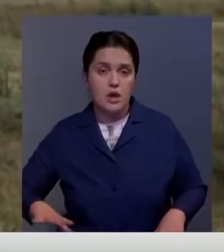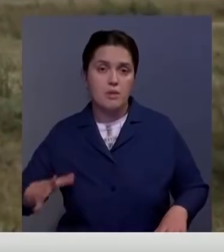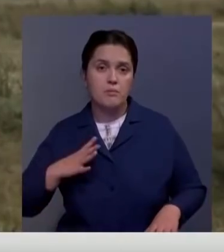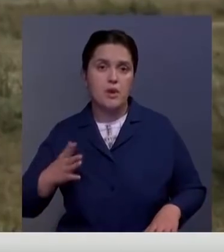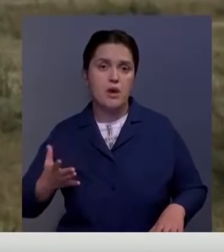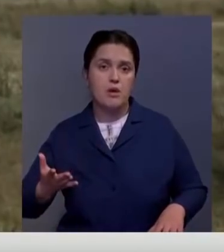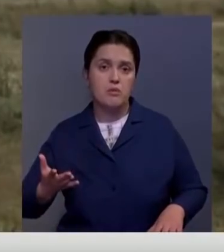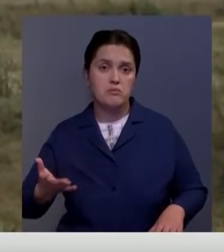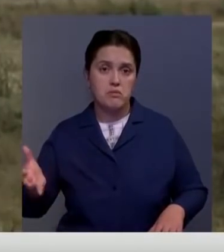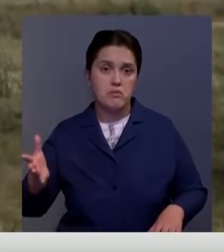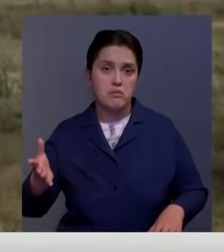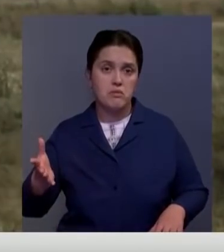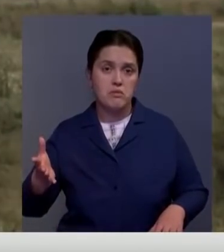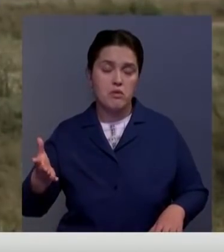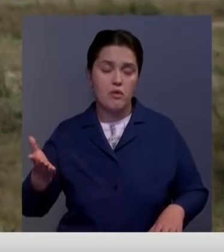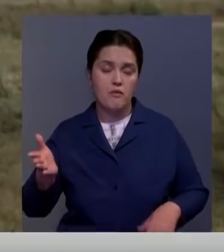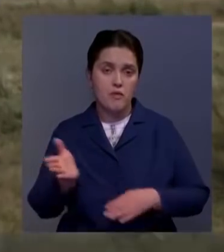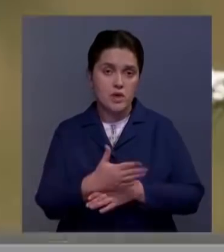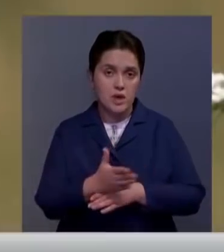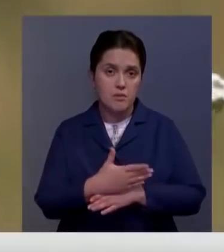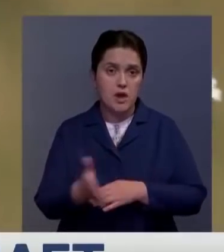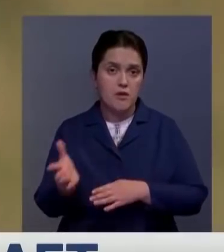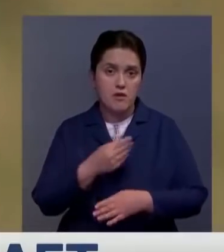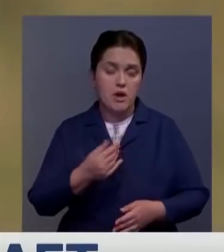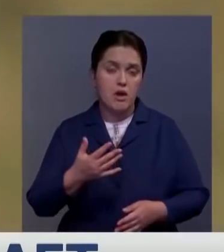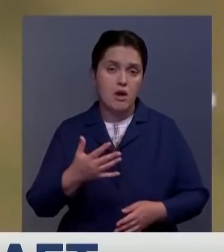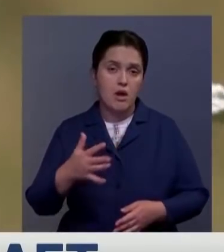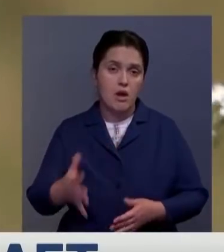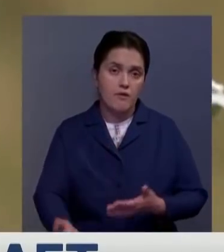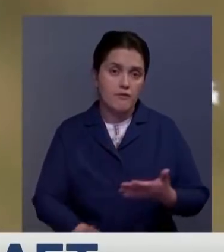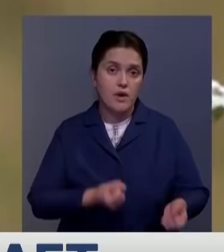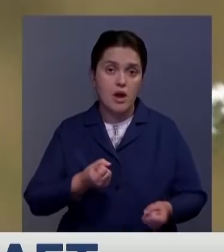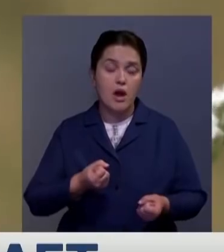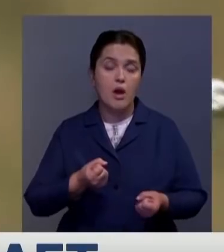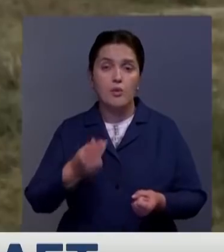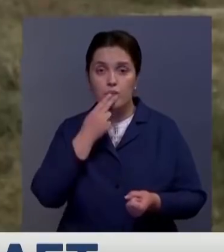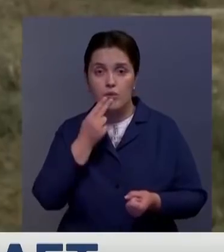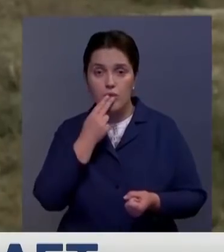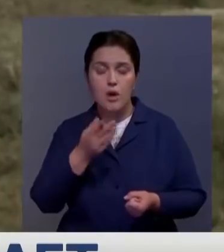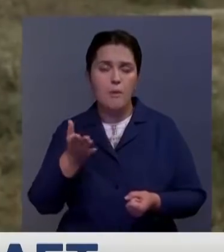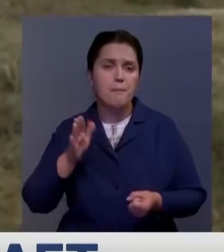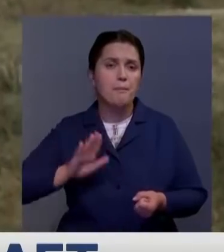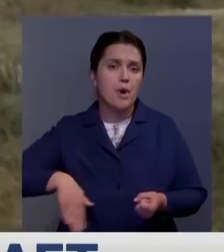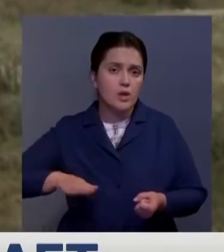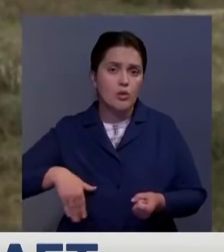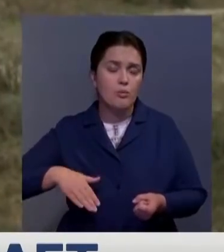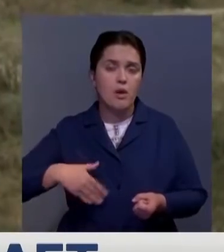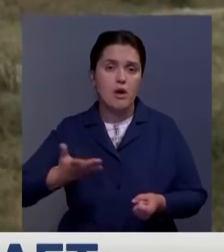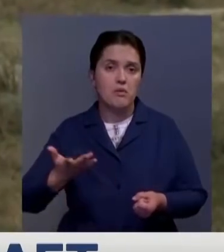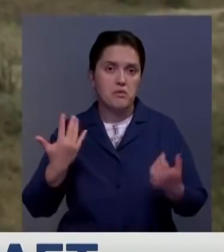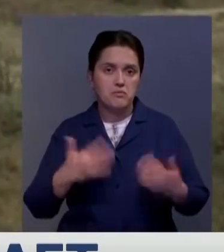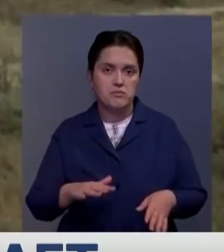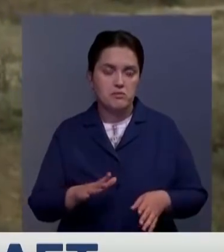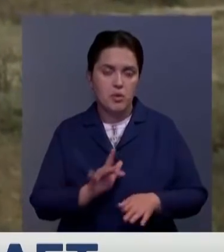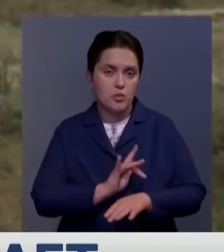там задирали и ловили рыбу. Рыба была, в общем, питались. Окунь. Потом я помню, когда рыба пропала здесь.